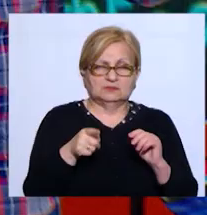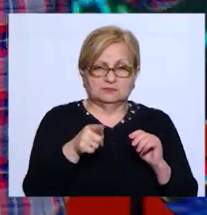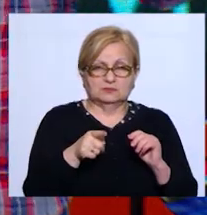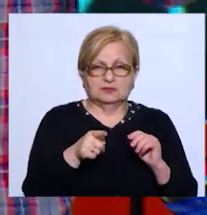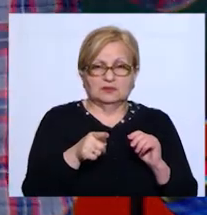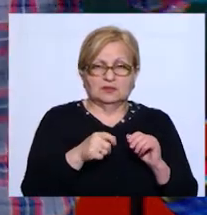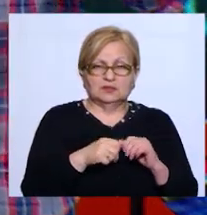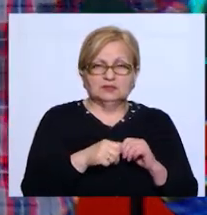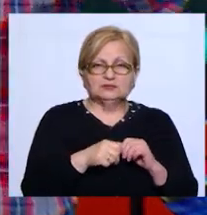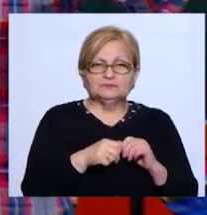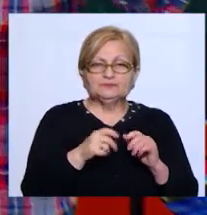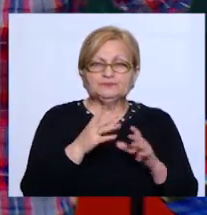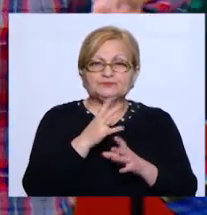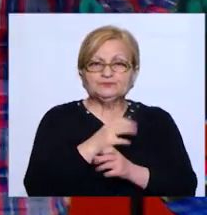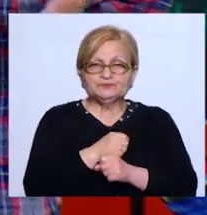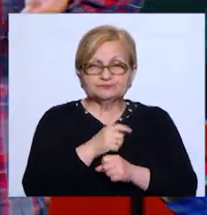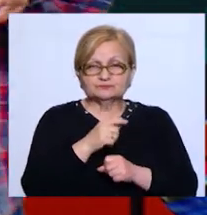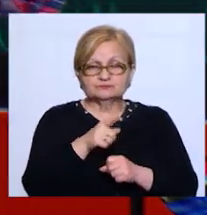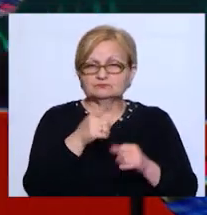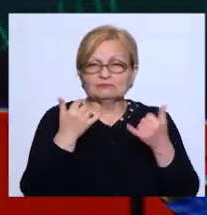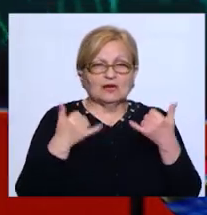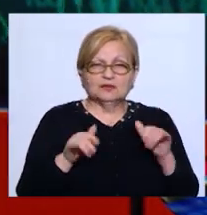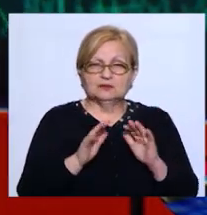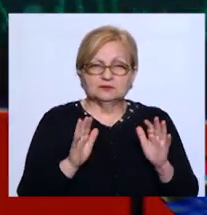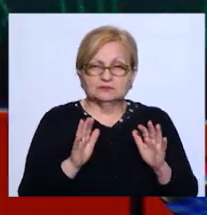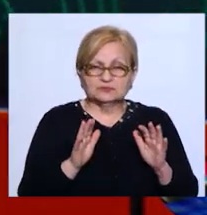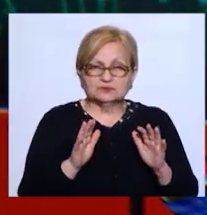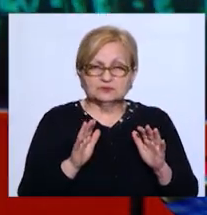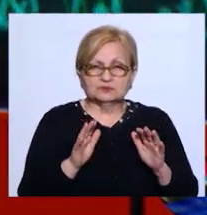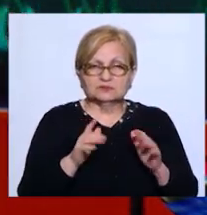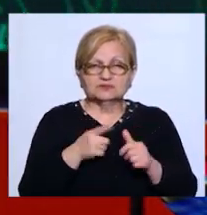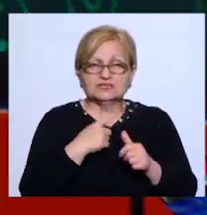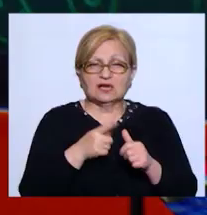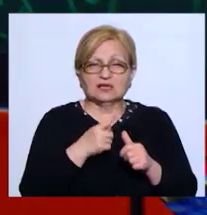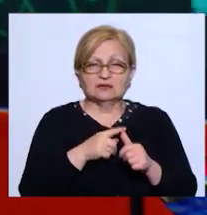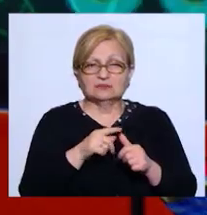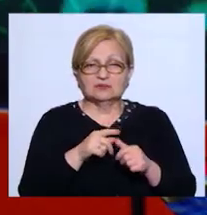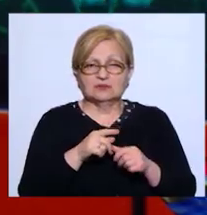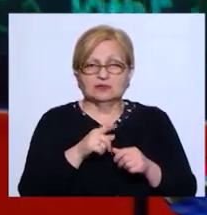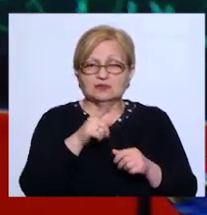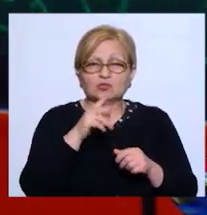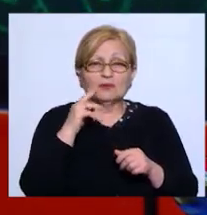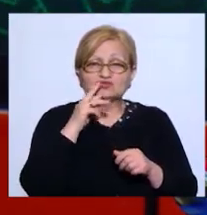შემდეგ. მოკლედ ეს რომ არ გაგიკვირდეთ, რომ არ გაგიკვირდეთ დასახელებისას და რომ არ